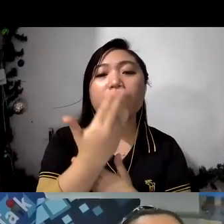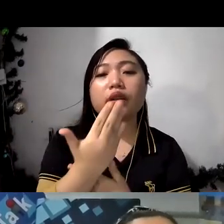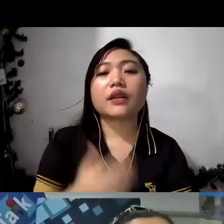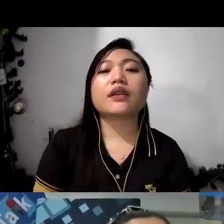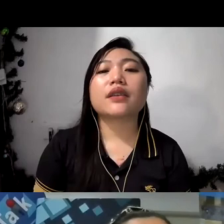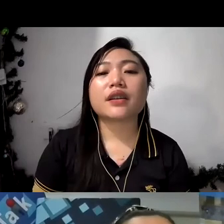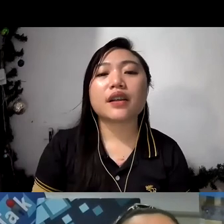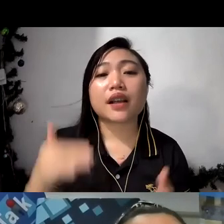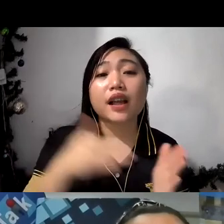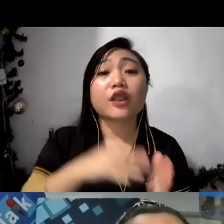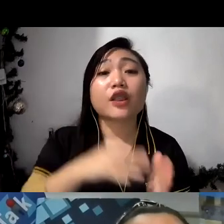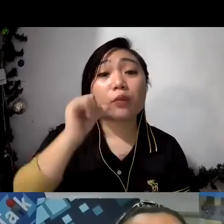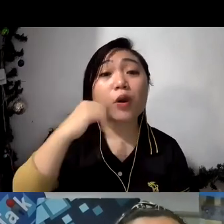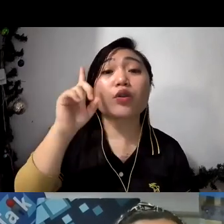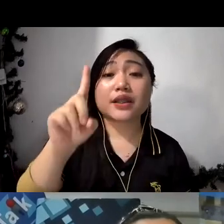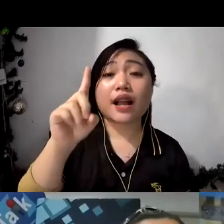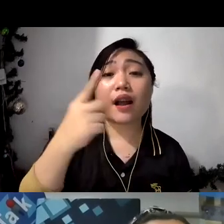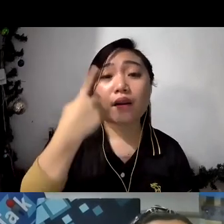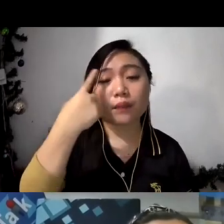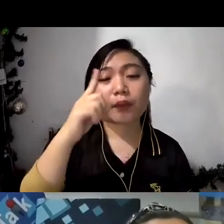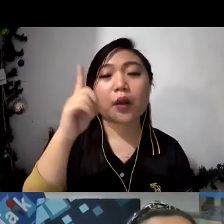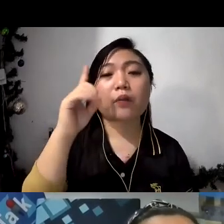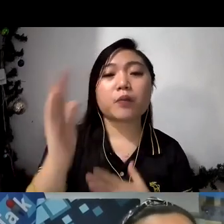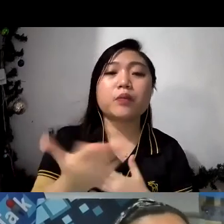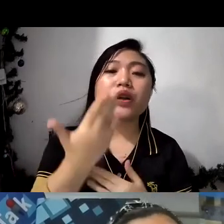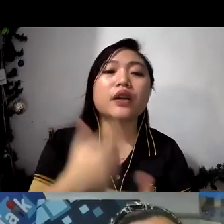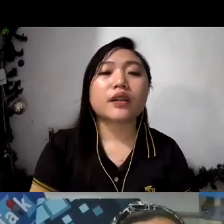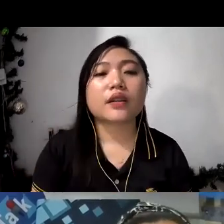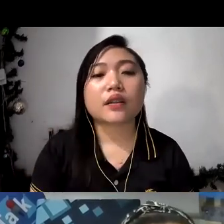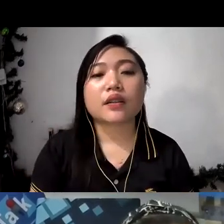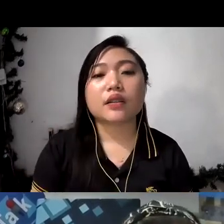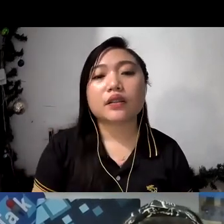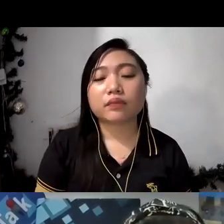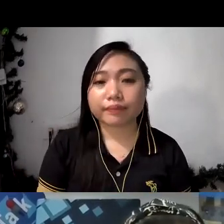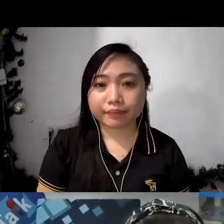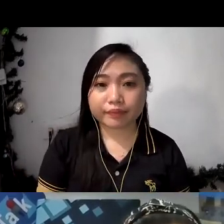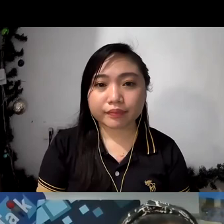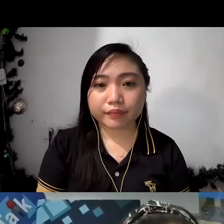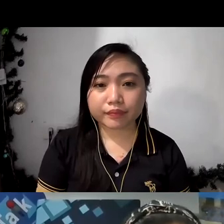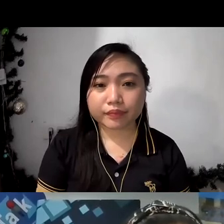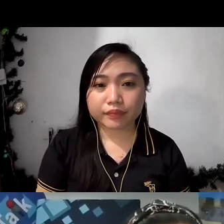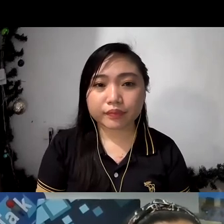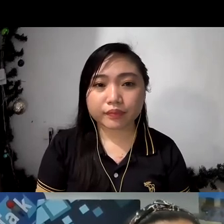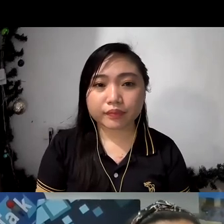po ang session natin bukas ng umaga. That is entitled